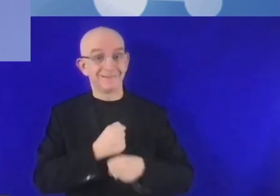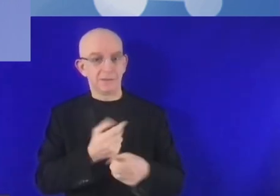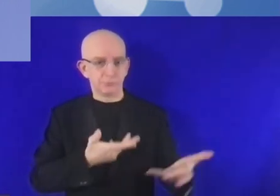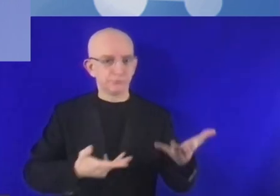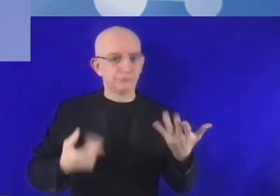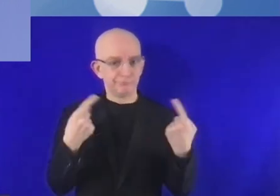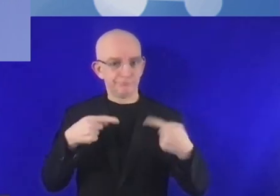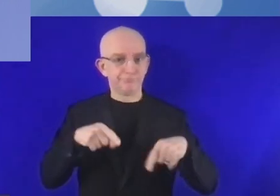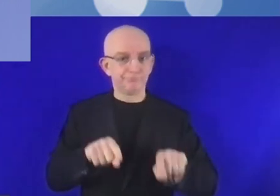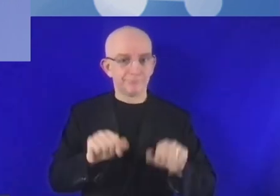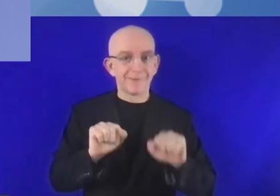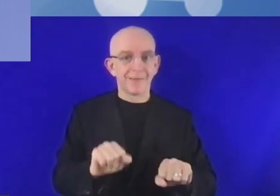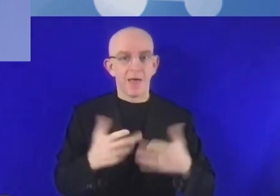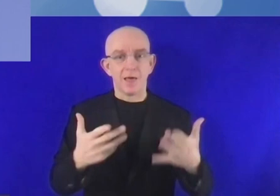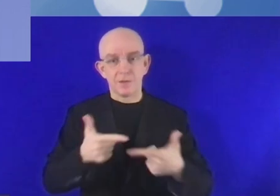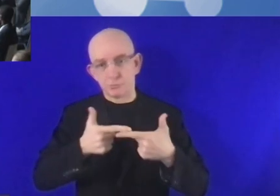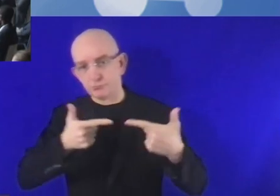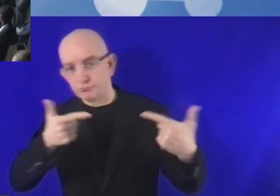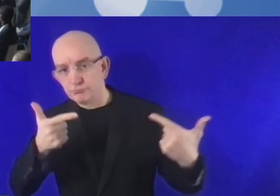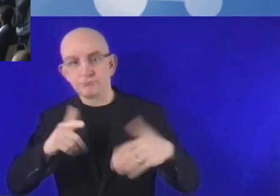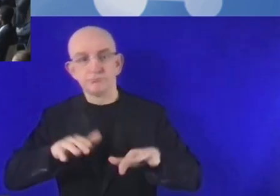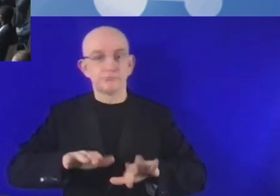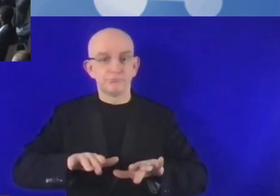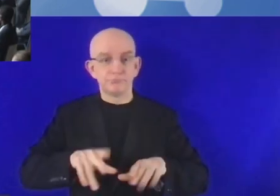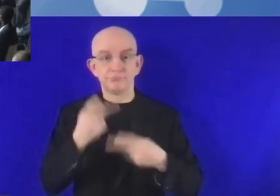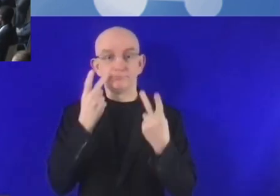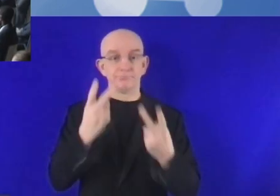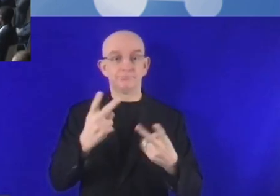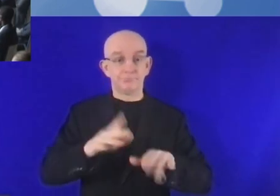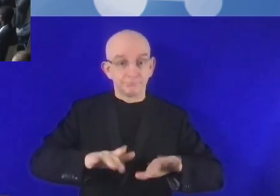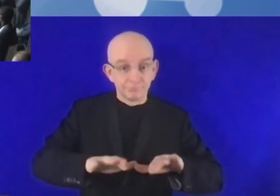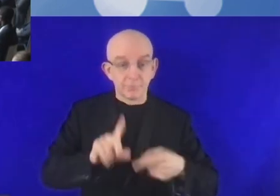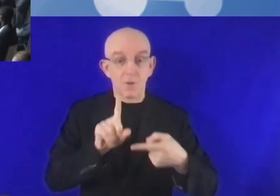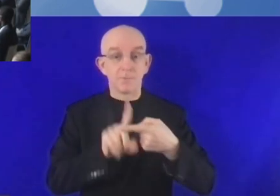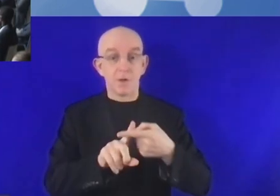każdy, także dzięki hybrydowej formule tego wydarzenia.